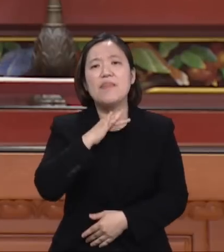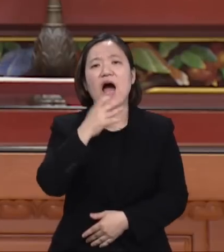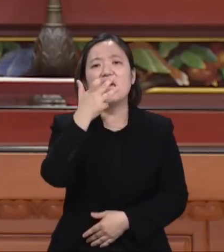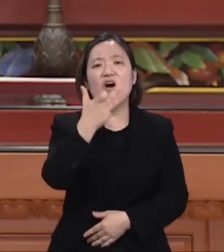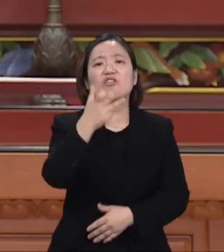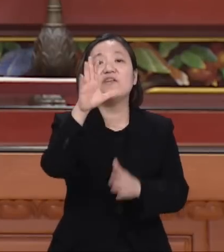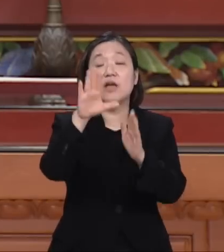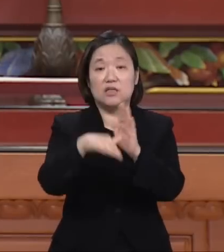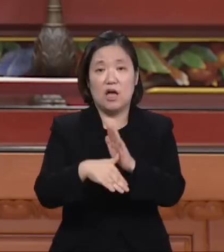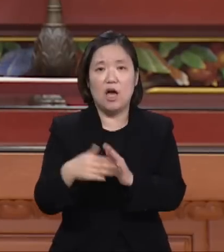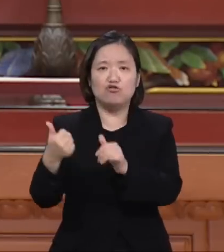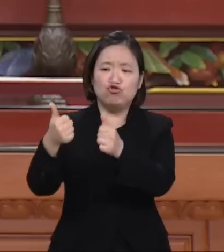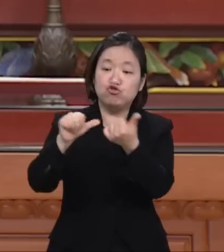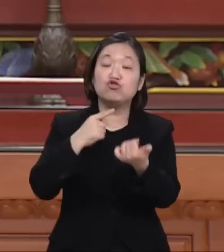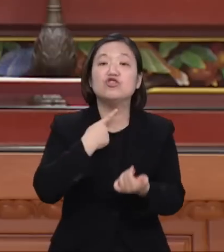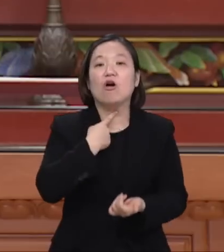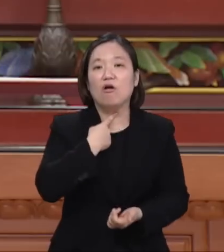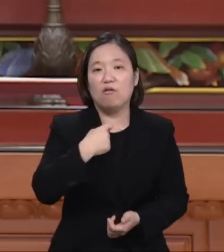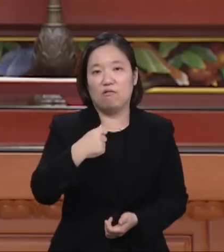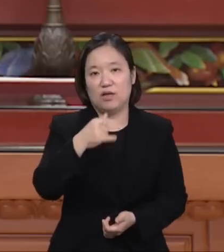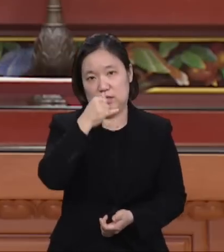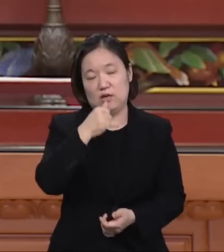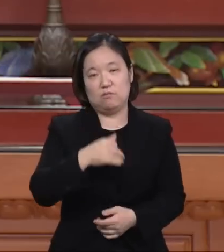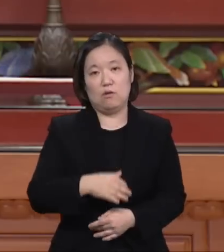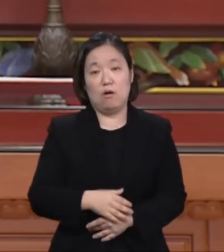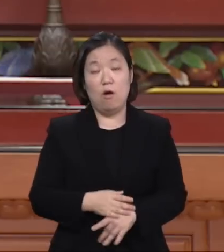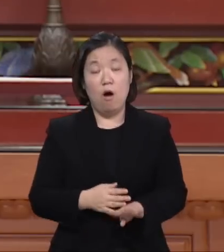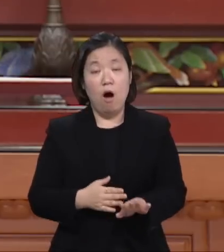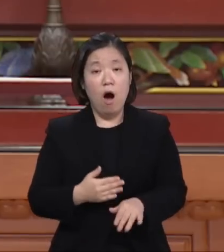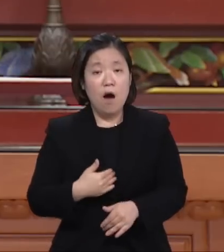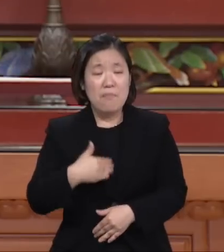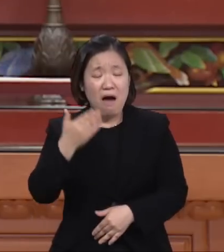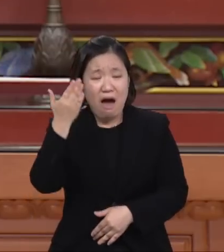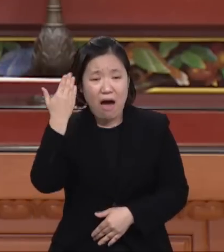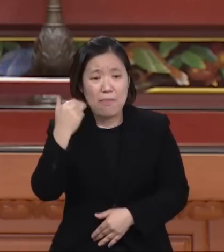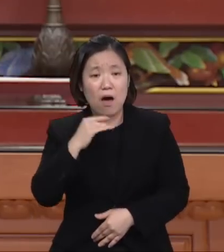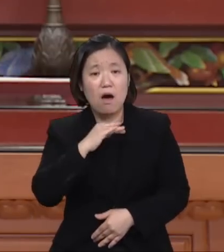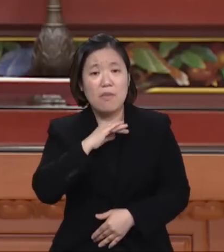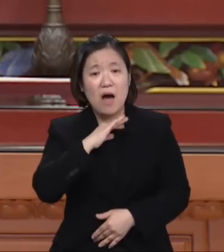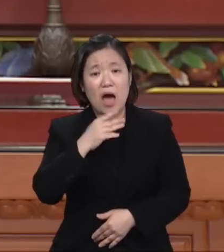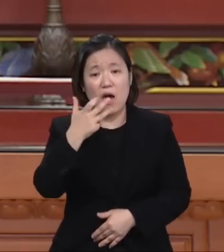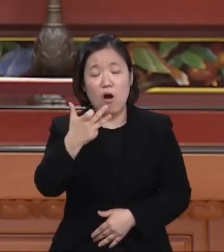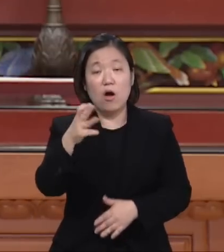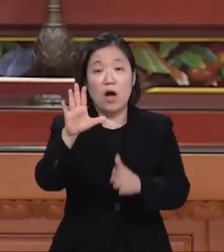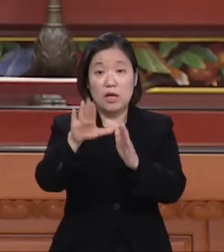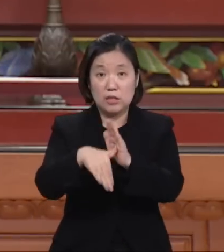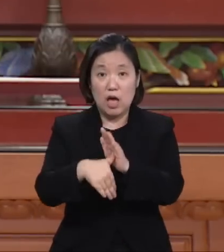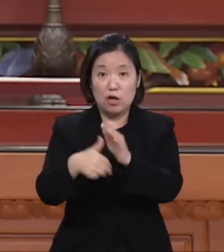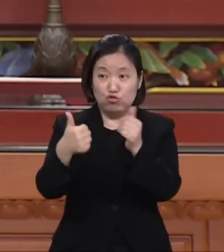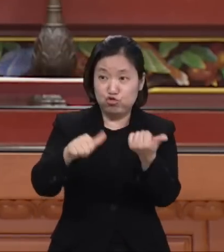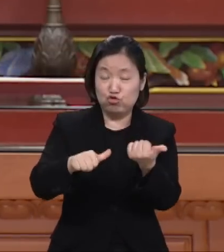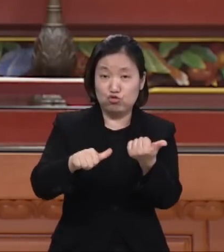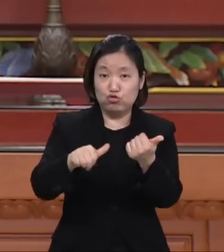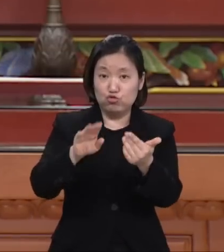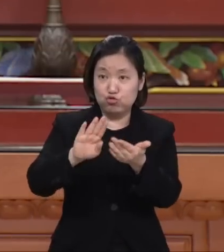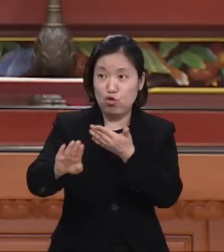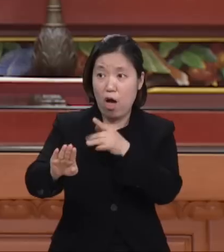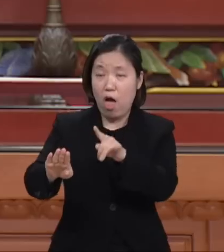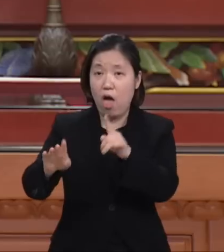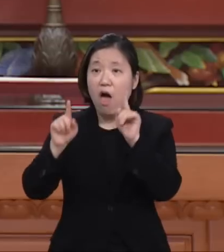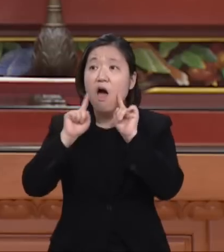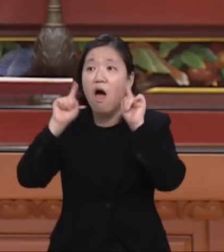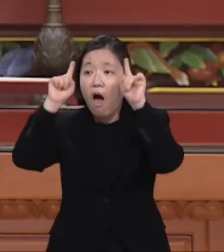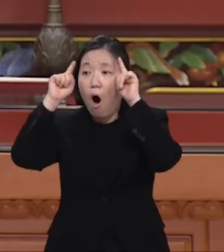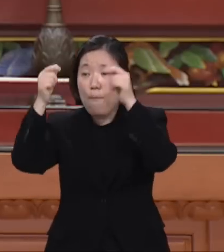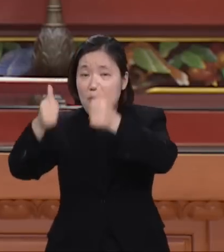숨이 끊겨서 죽었대요 죽어 가지고 저승에 가서 염라대왕 만나고 다스